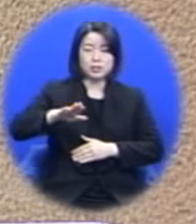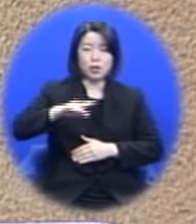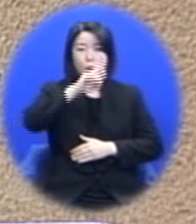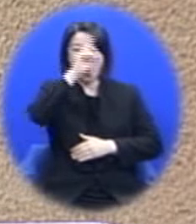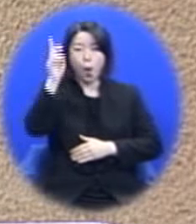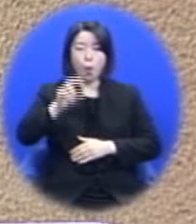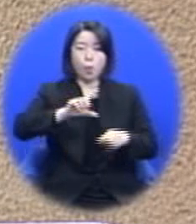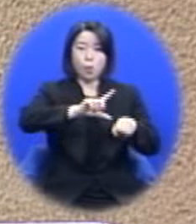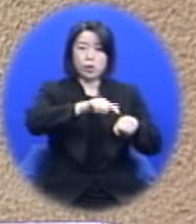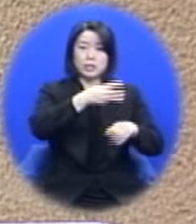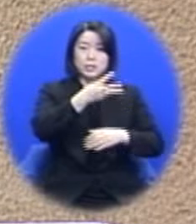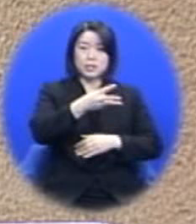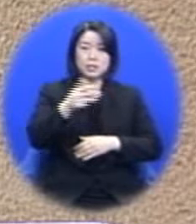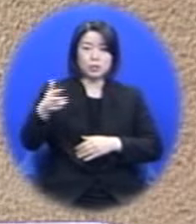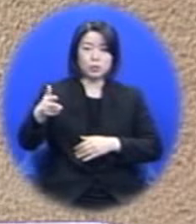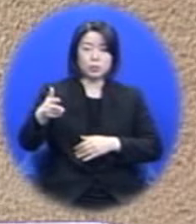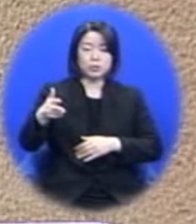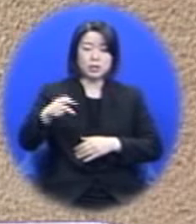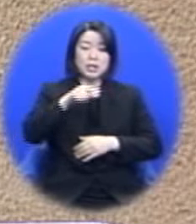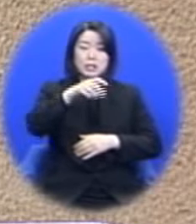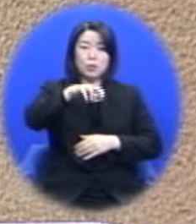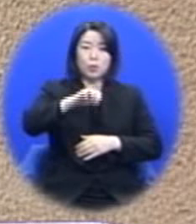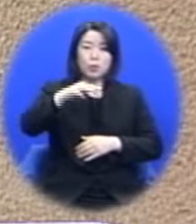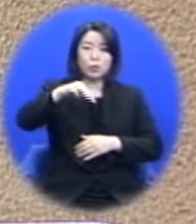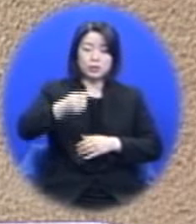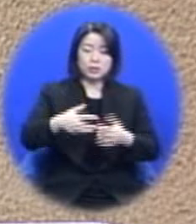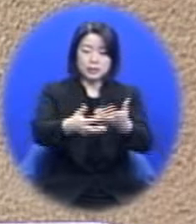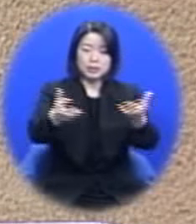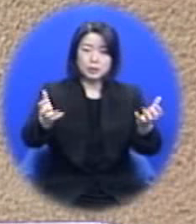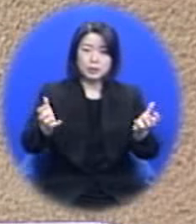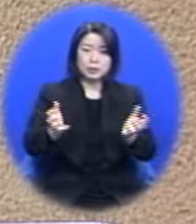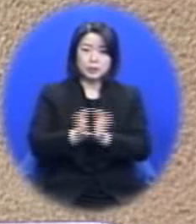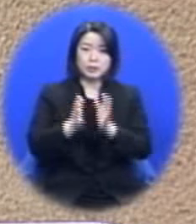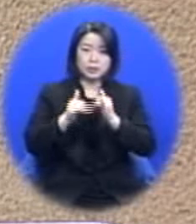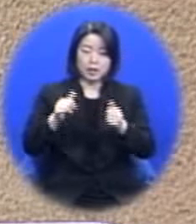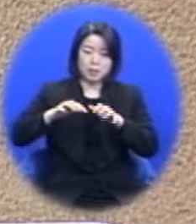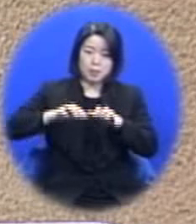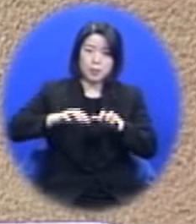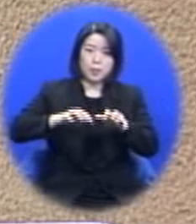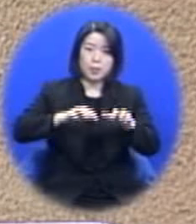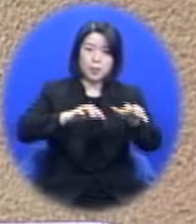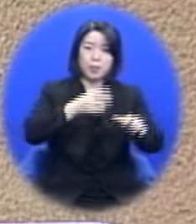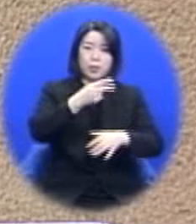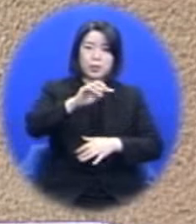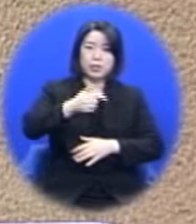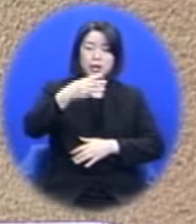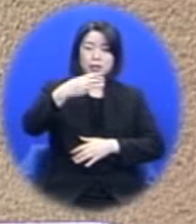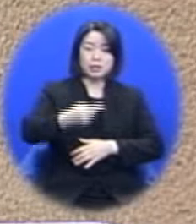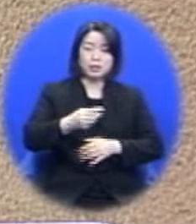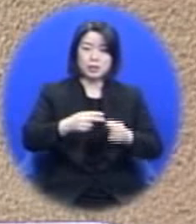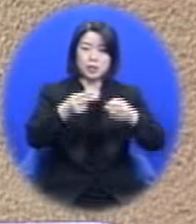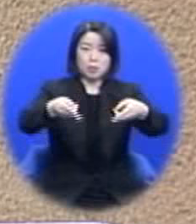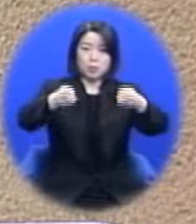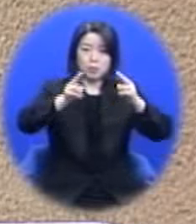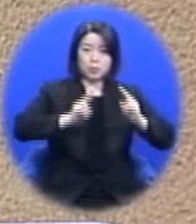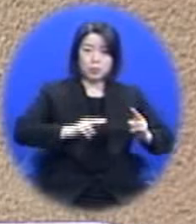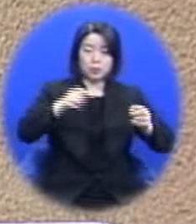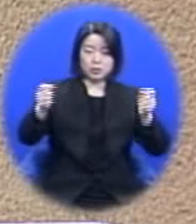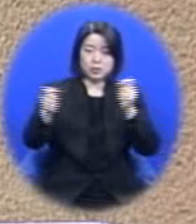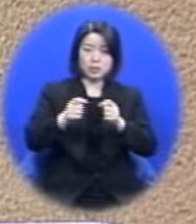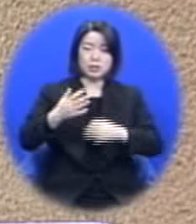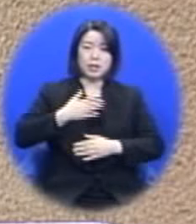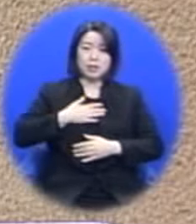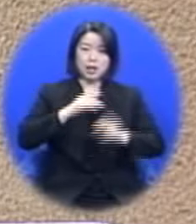3시에서 7시까지 콜크의 군중들은 대행진을 하여 단투교 근처에서 내 형상을 만들어 가지고